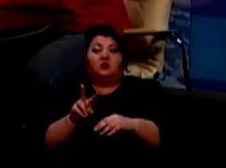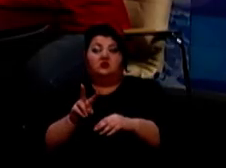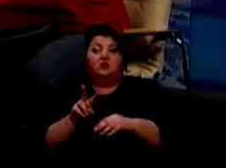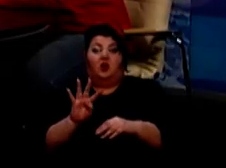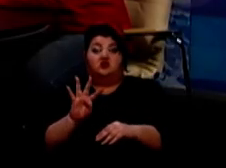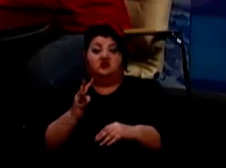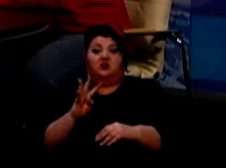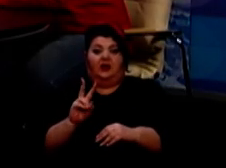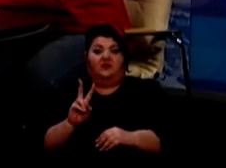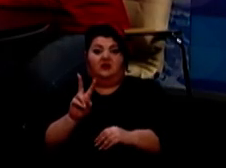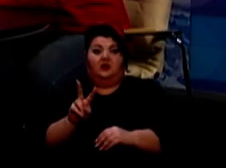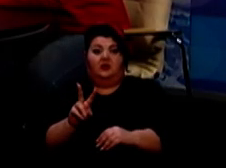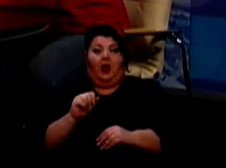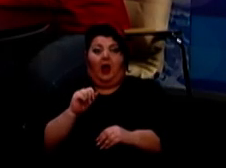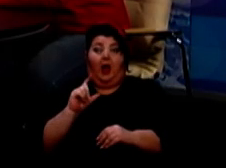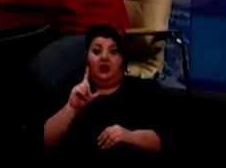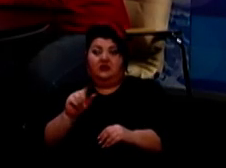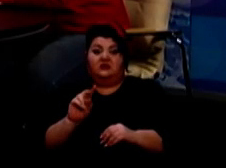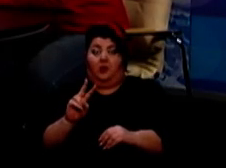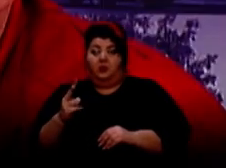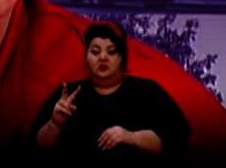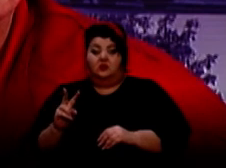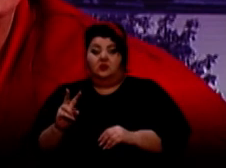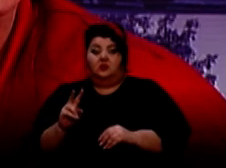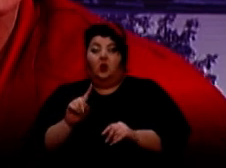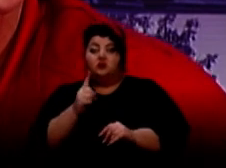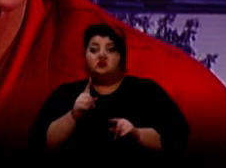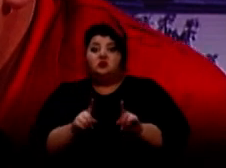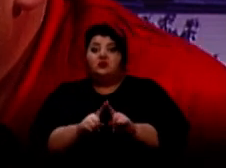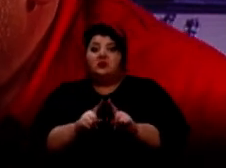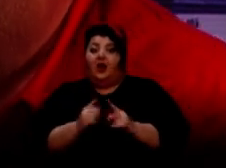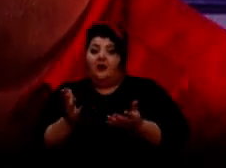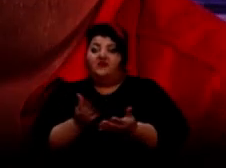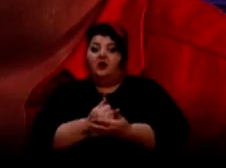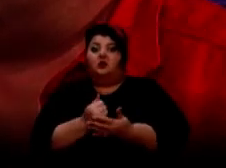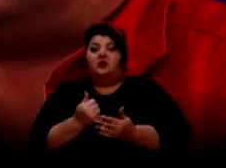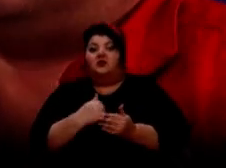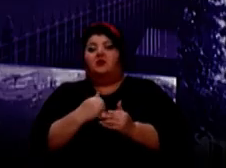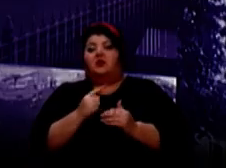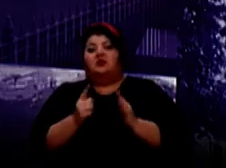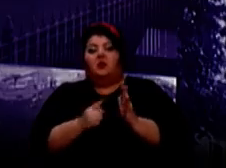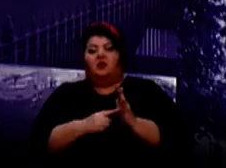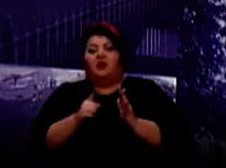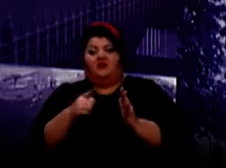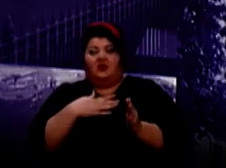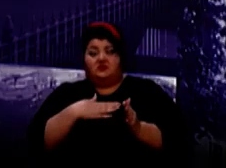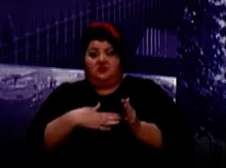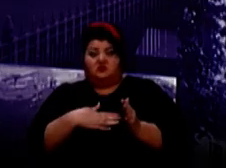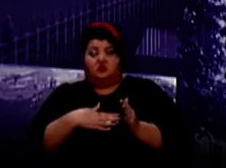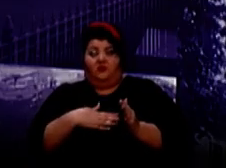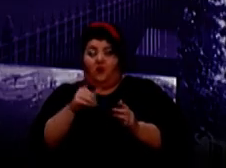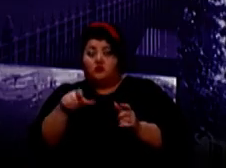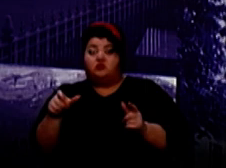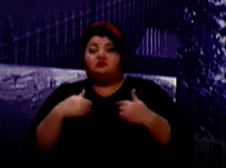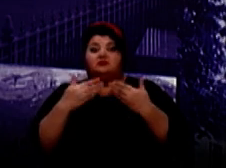4 гривні тролейбус. А курсує він по 2 гривні. Скажіть, будь ласка, що так виходить? У мене чому запитання до тролейбус громадян. Вас влаштовує 2 гривні за проїзд? Так, а чому? Я